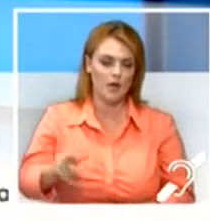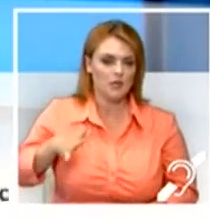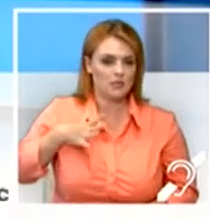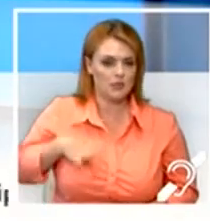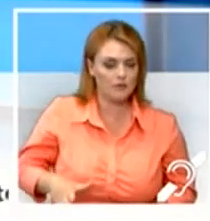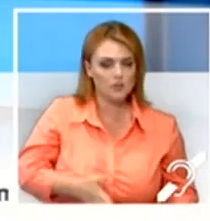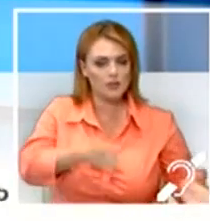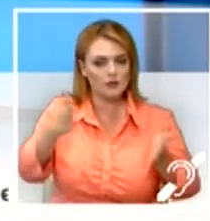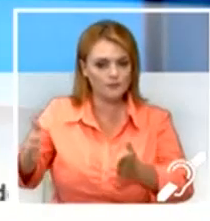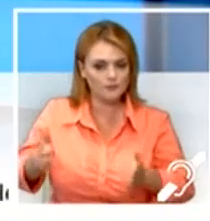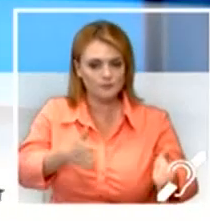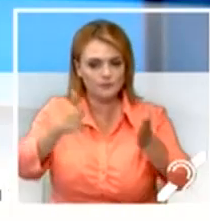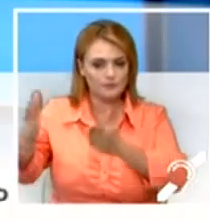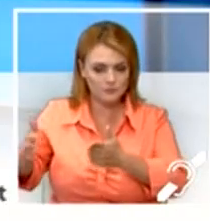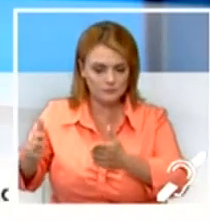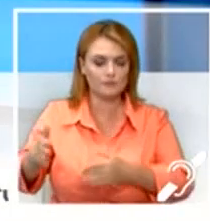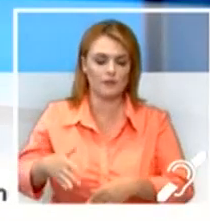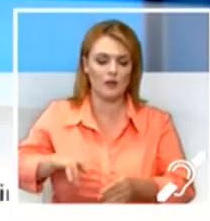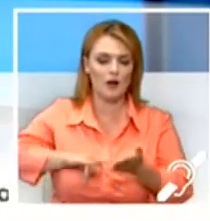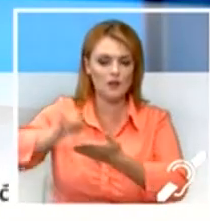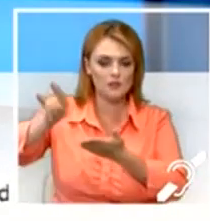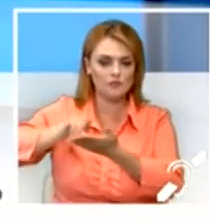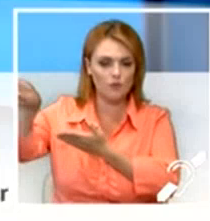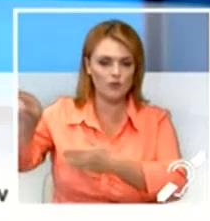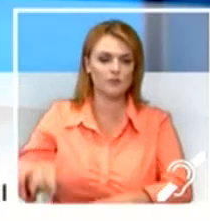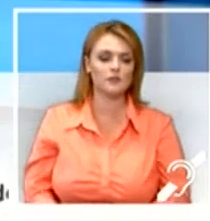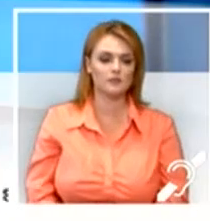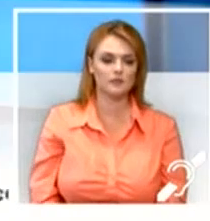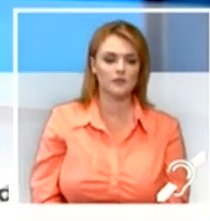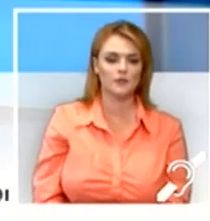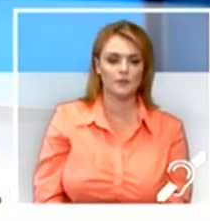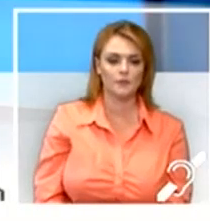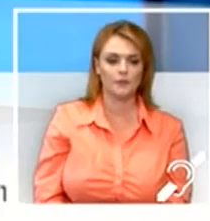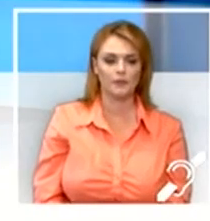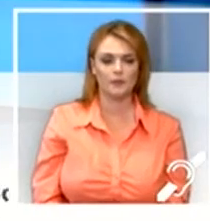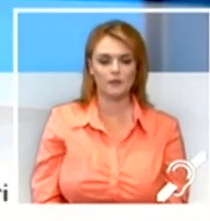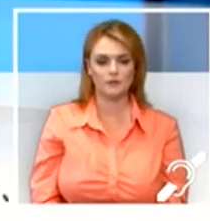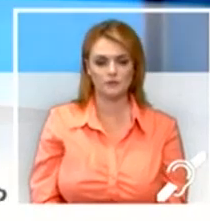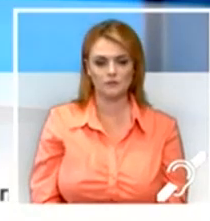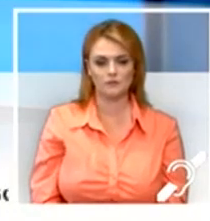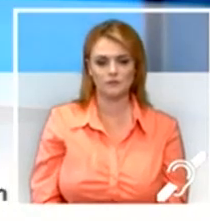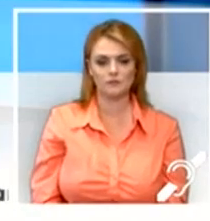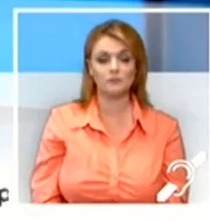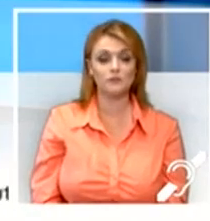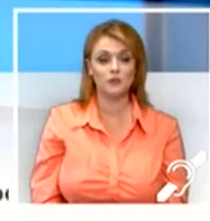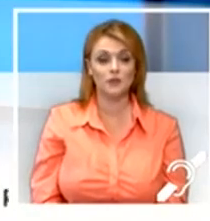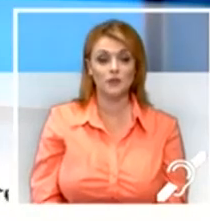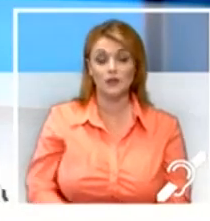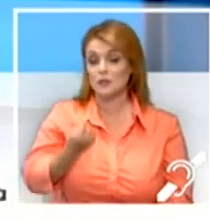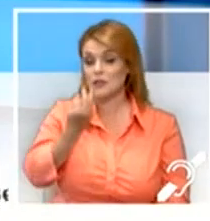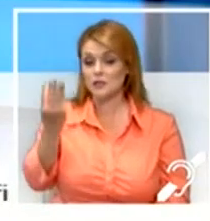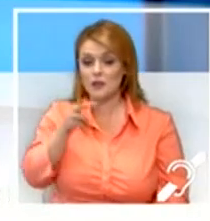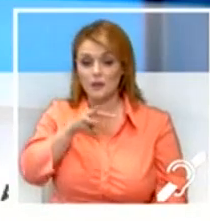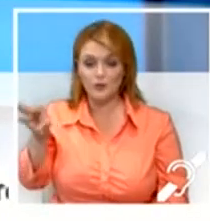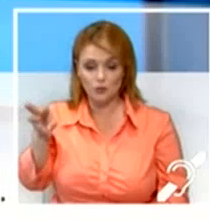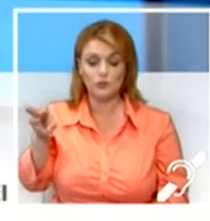cursele, deoarece unele aeroporturi internaționale nu acceptă un alt orar de aterizare decât cel stabilit inițial. Acum câteva minute,